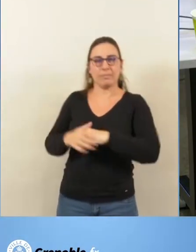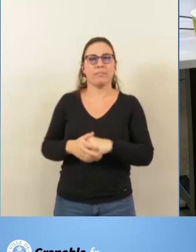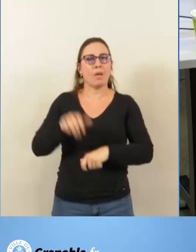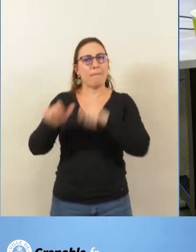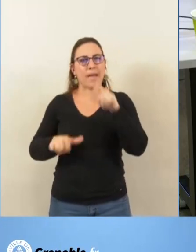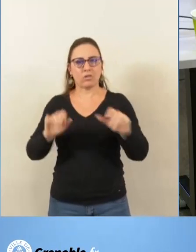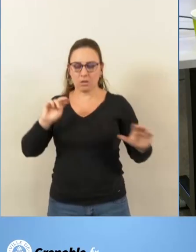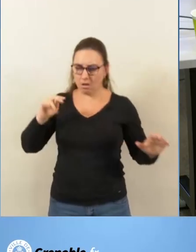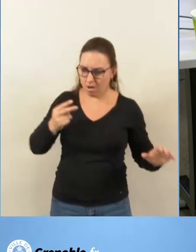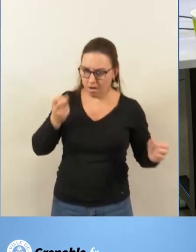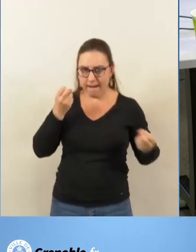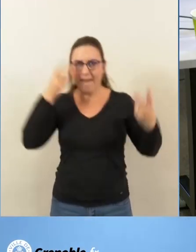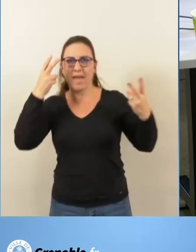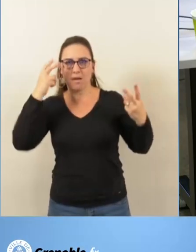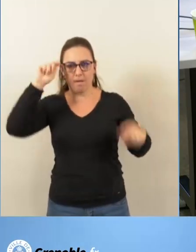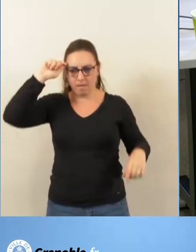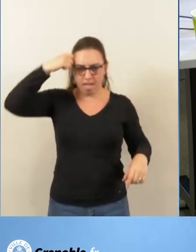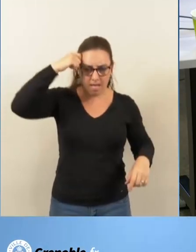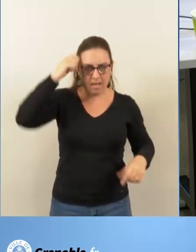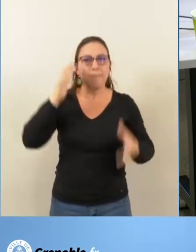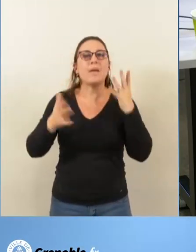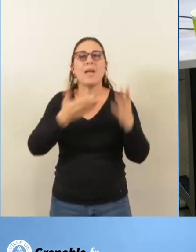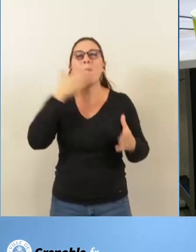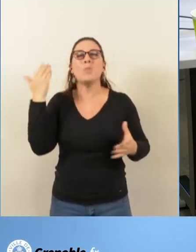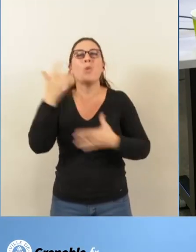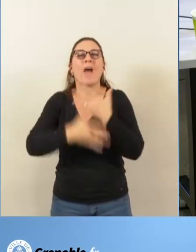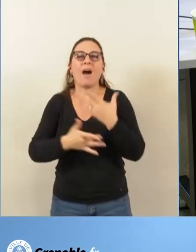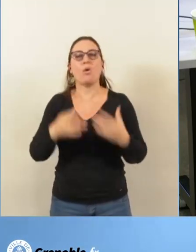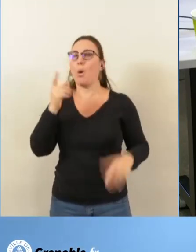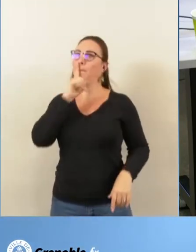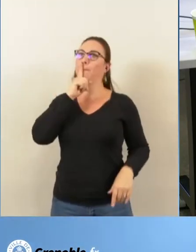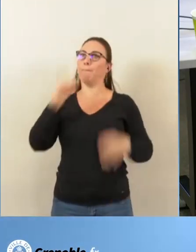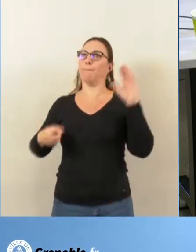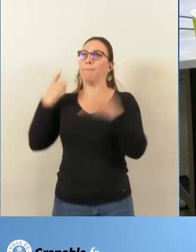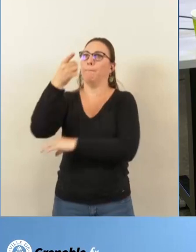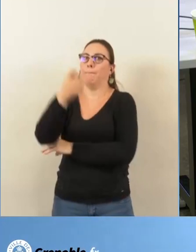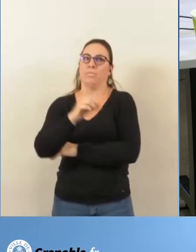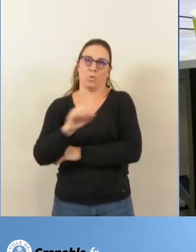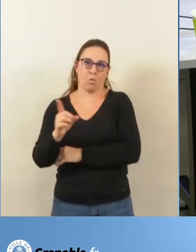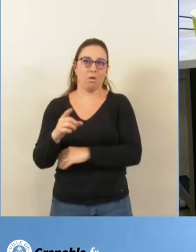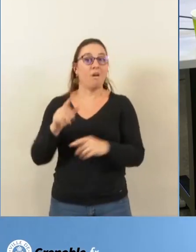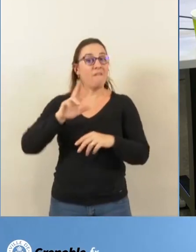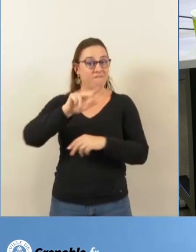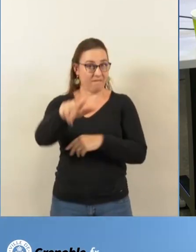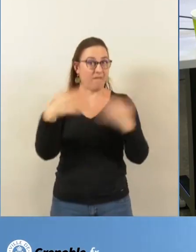certains peu tard mais vieux mot mieux vaut tard que jamais et ne nous ne doutons pas qu'il y en aura d'autres d'ici la fin du